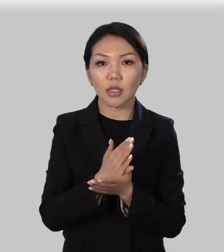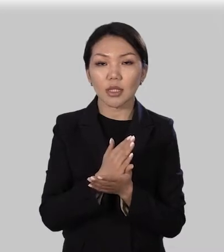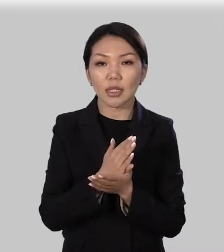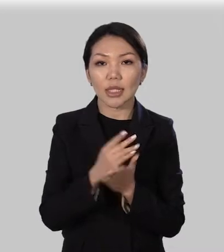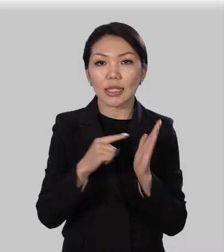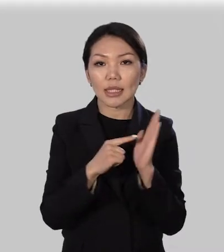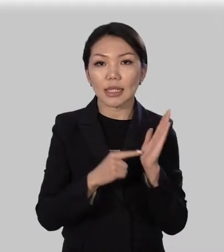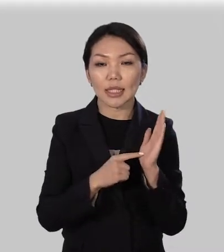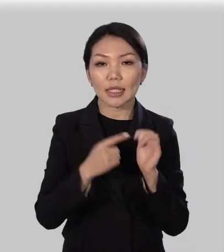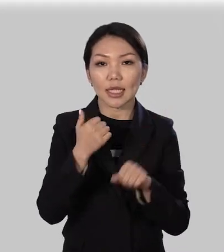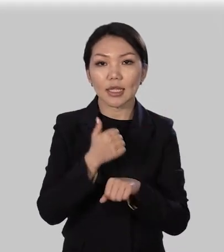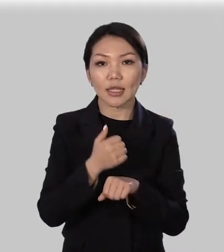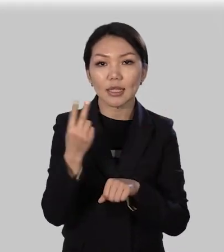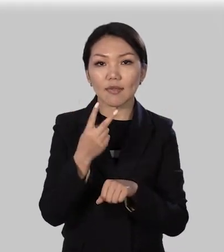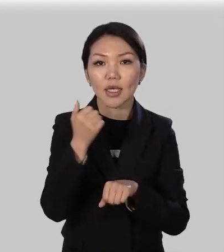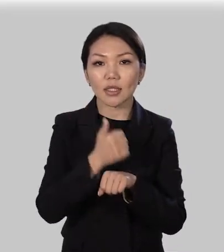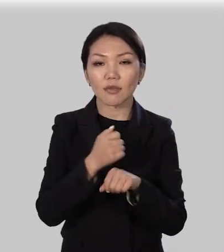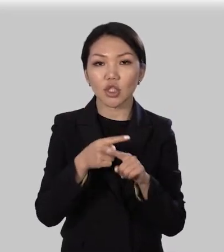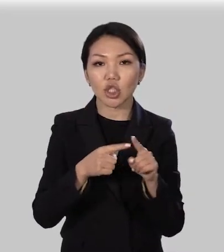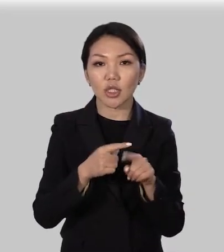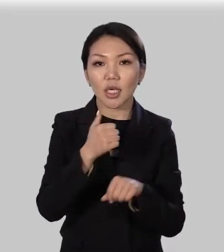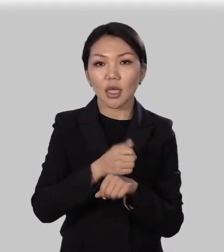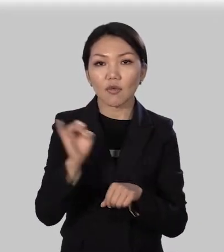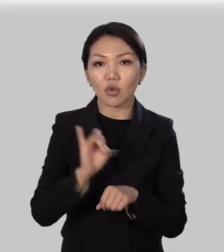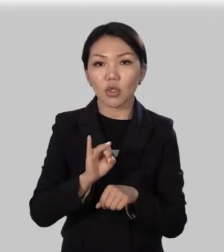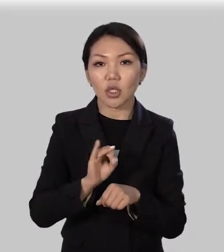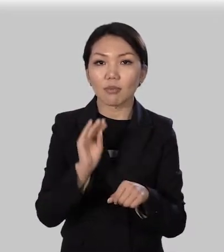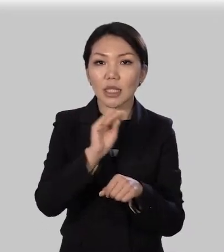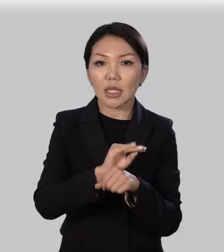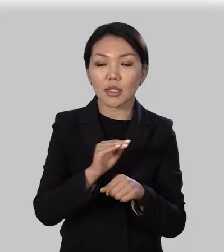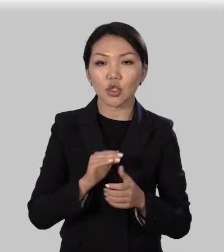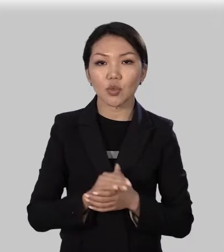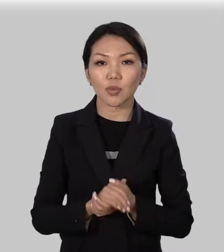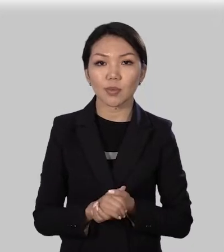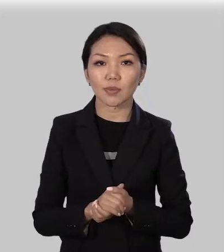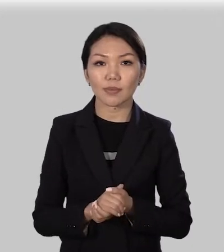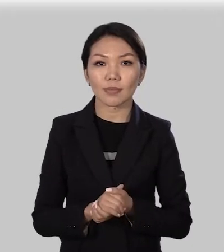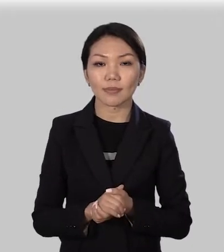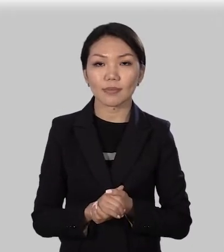деление на две основные части – главную и придаточную?